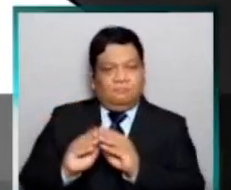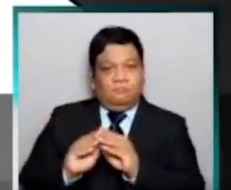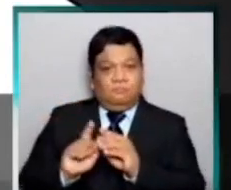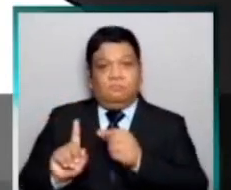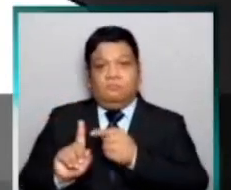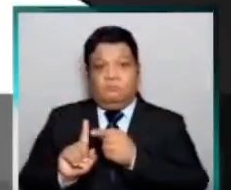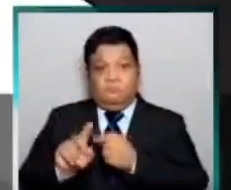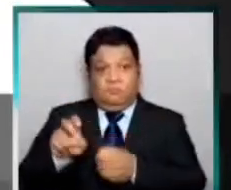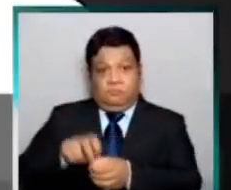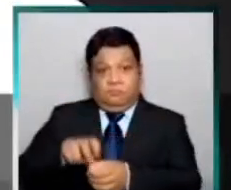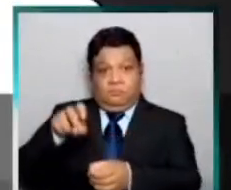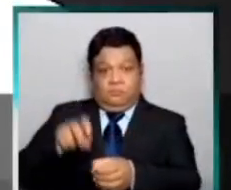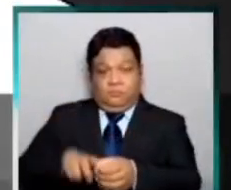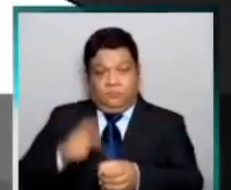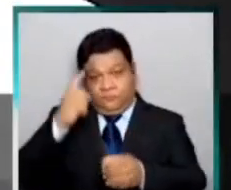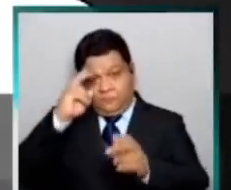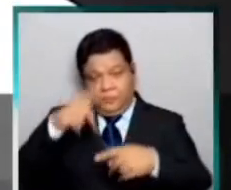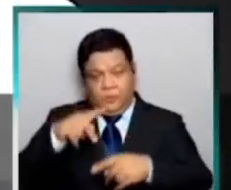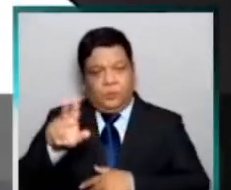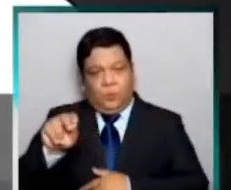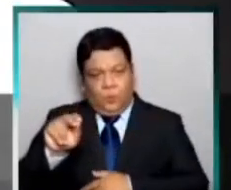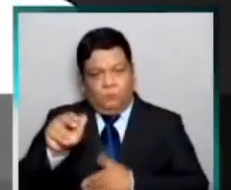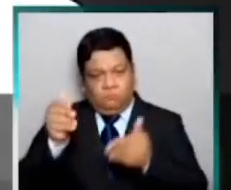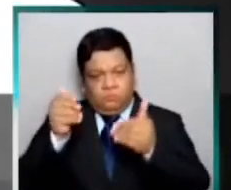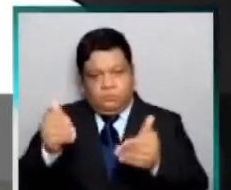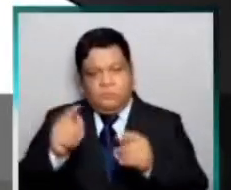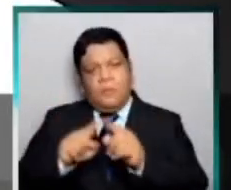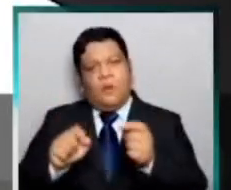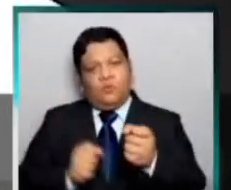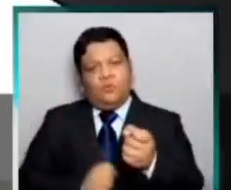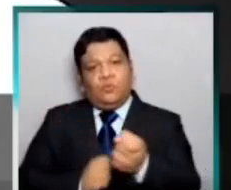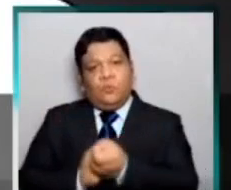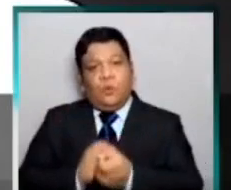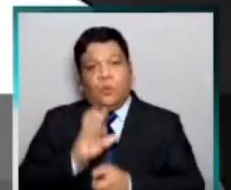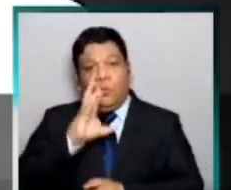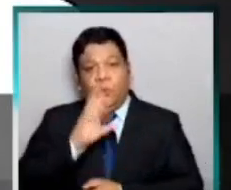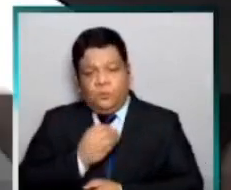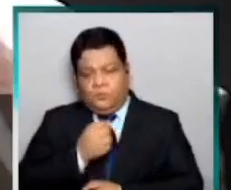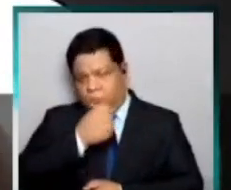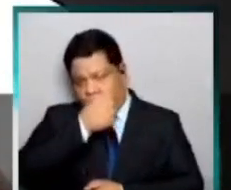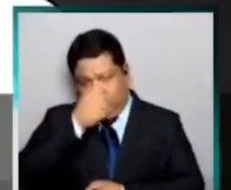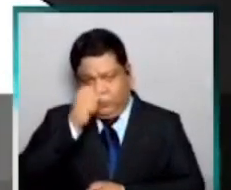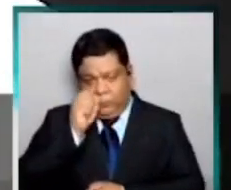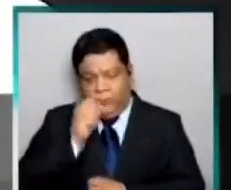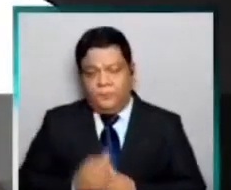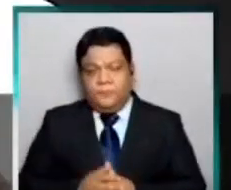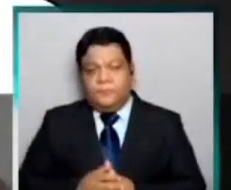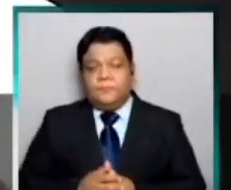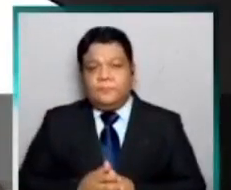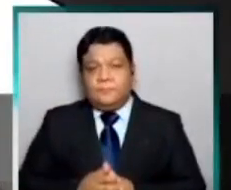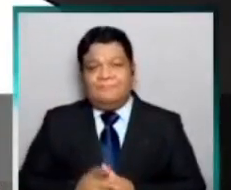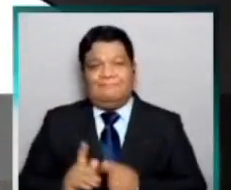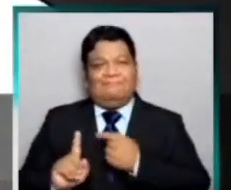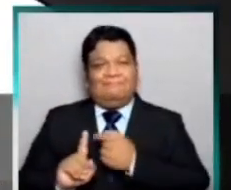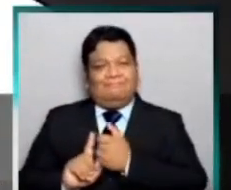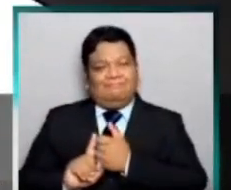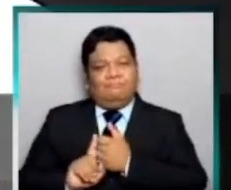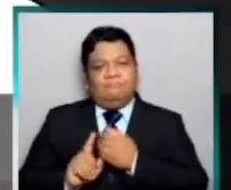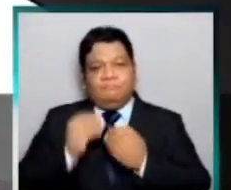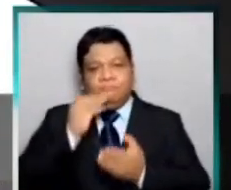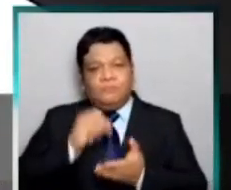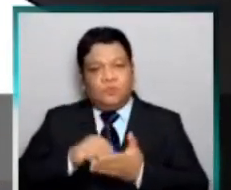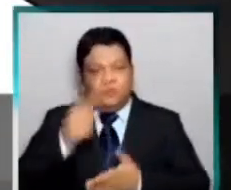pagka-vice presidente pero buo ang suporta niya kay Senator Tito Soto. May mensahe rin siya para kay Senator Kiko Pangilinan.